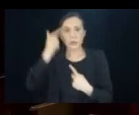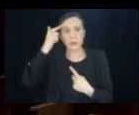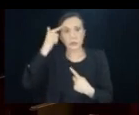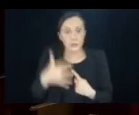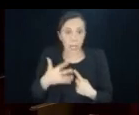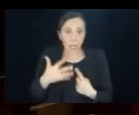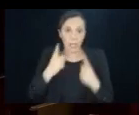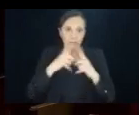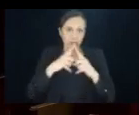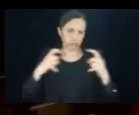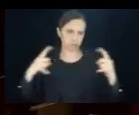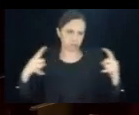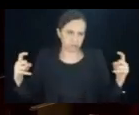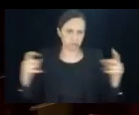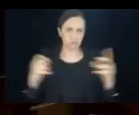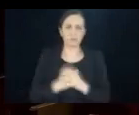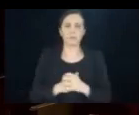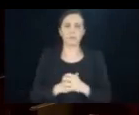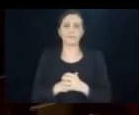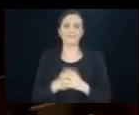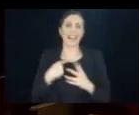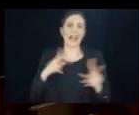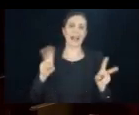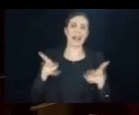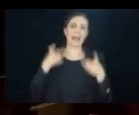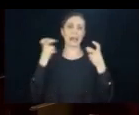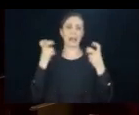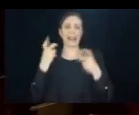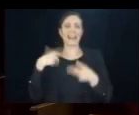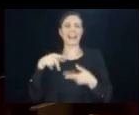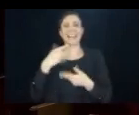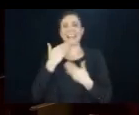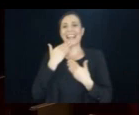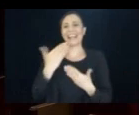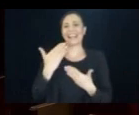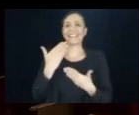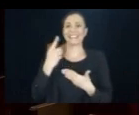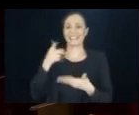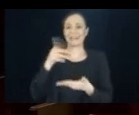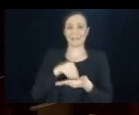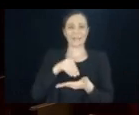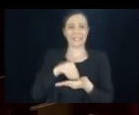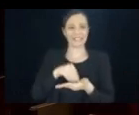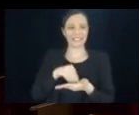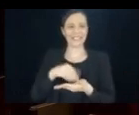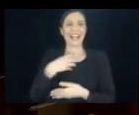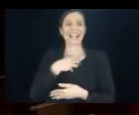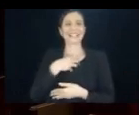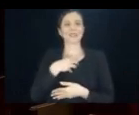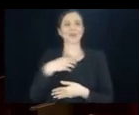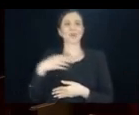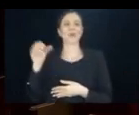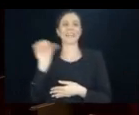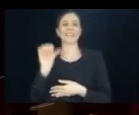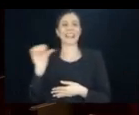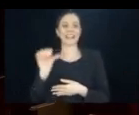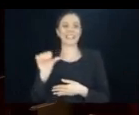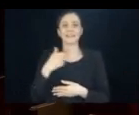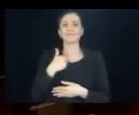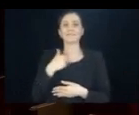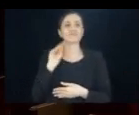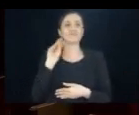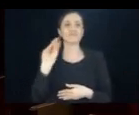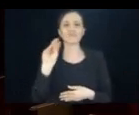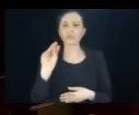di diversa natura. Approfitto, ecco, della presenza, lo ringrazio dell'assessore Sacchi,